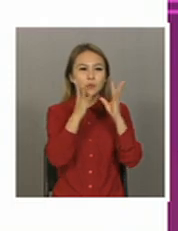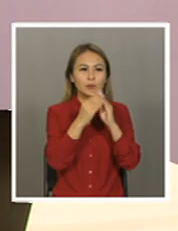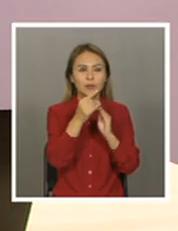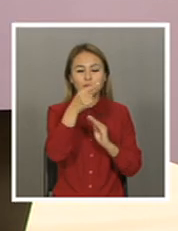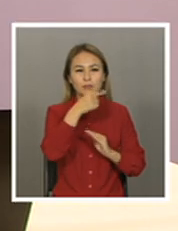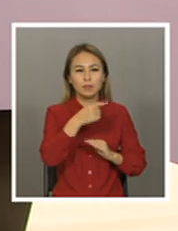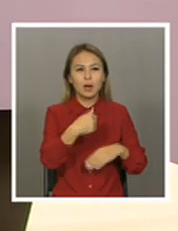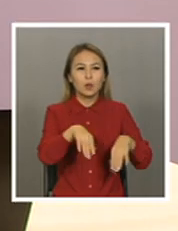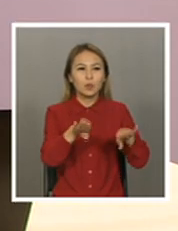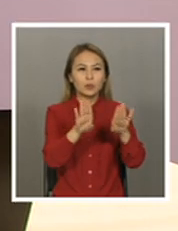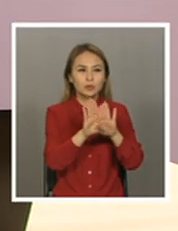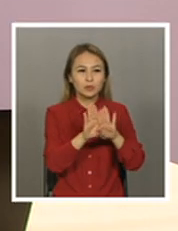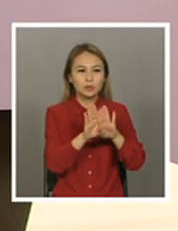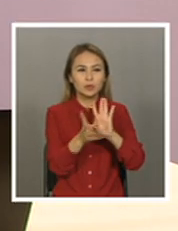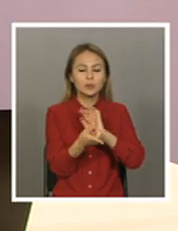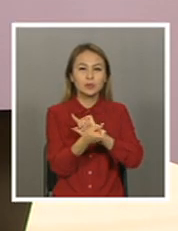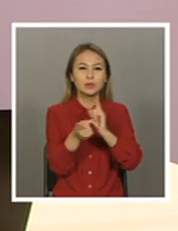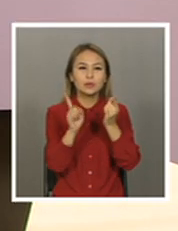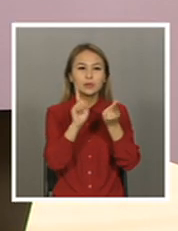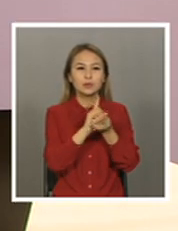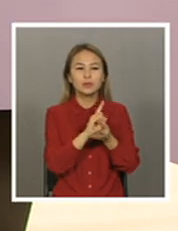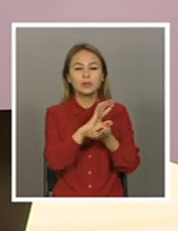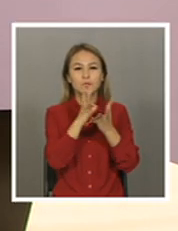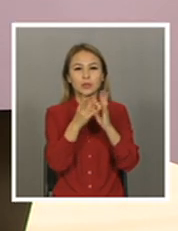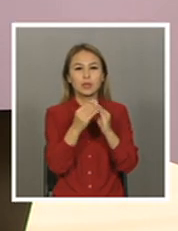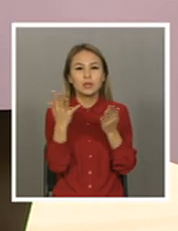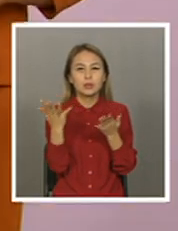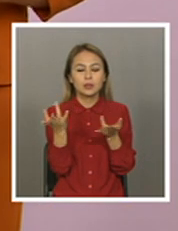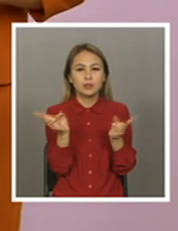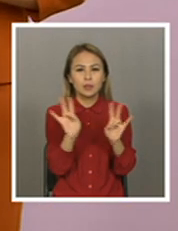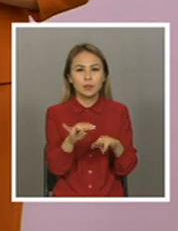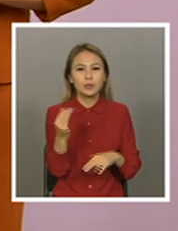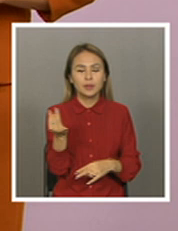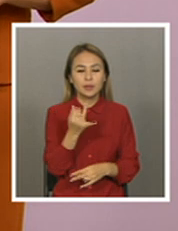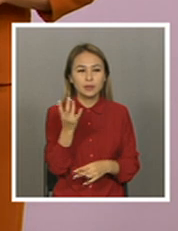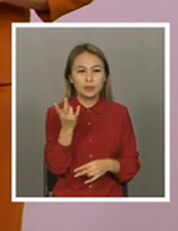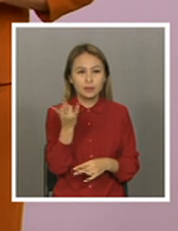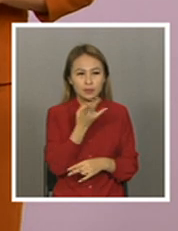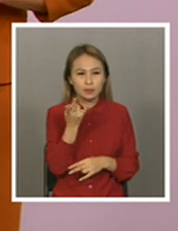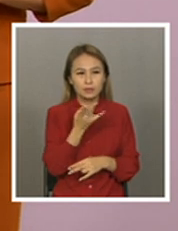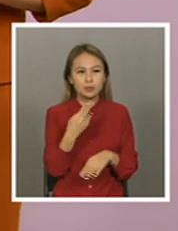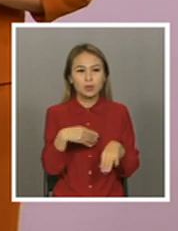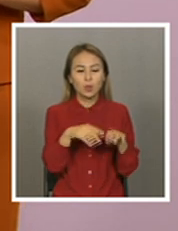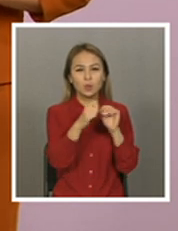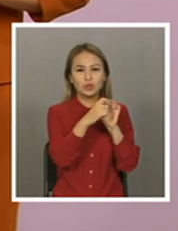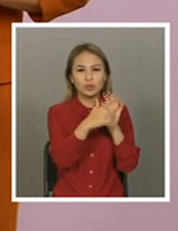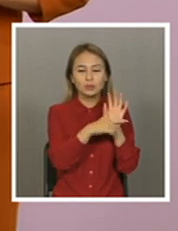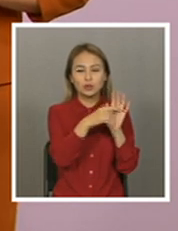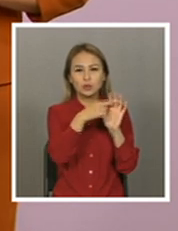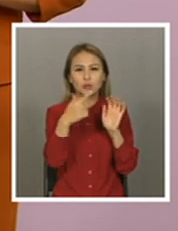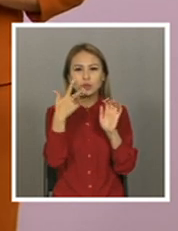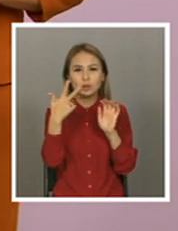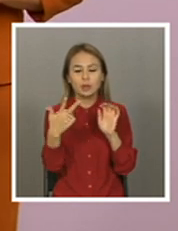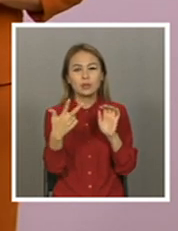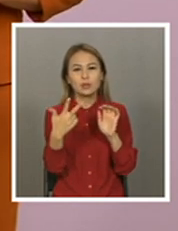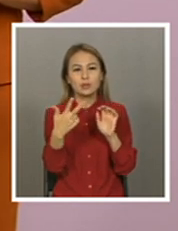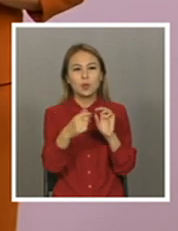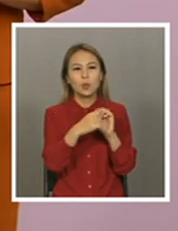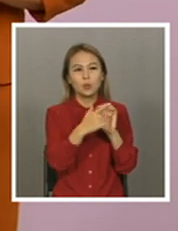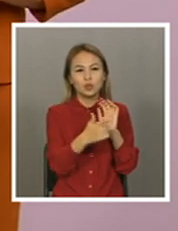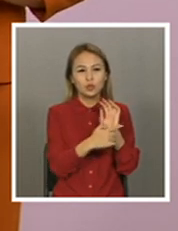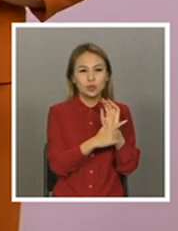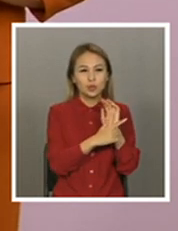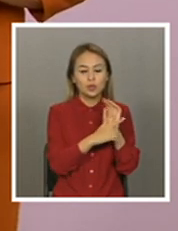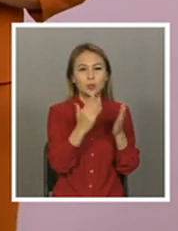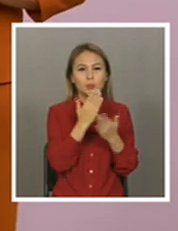керек. Ал ондықты өзгеріссіз қалдыру керек. 17 мен 3-тің айырмасы. 17